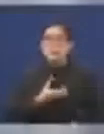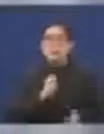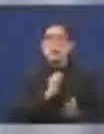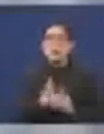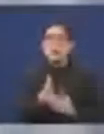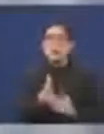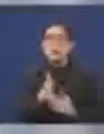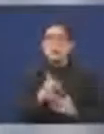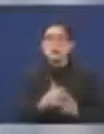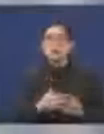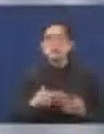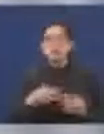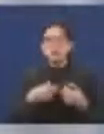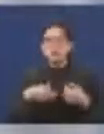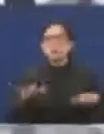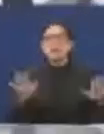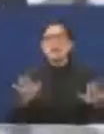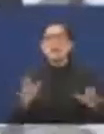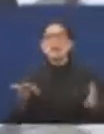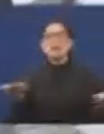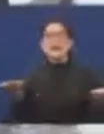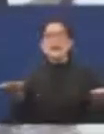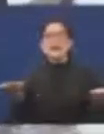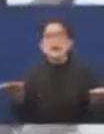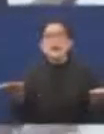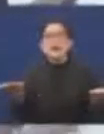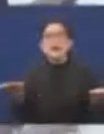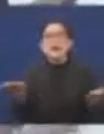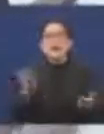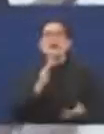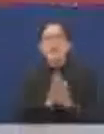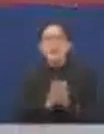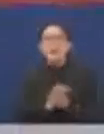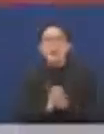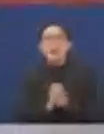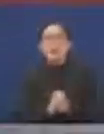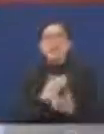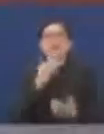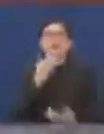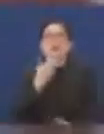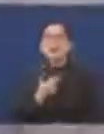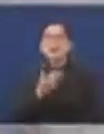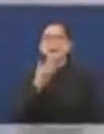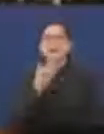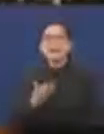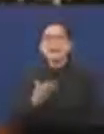lagi? Baik, terima kasih Pak Prabowo. Baik, tenang hadirin dan juga pemirsa.